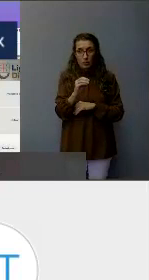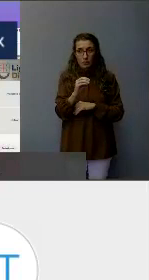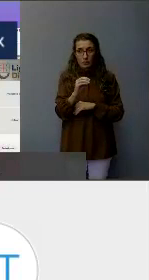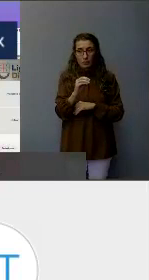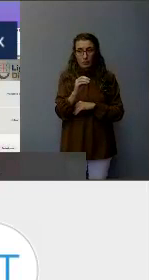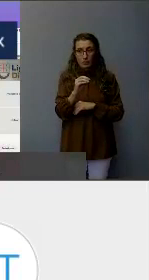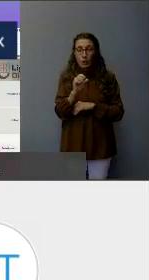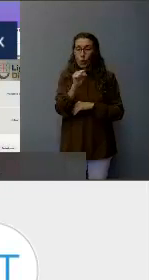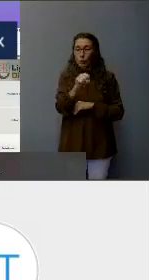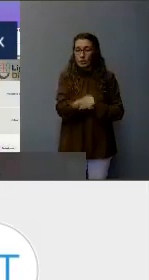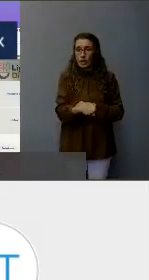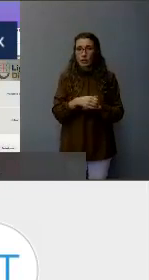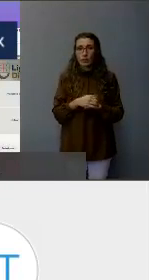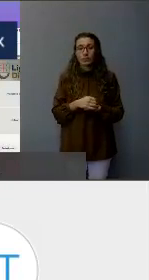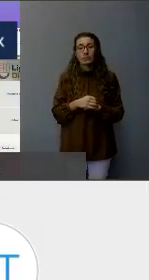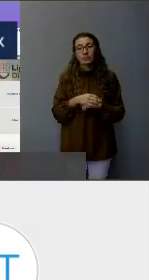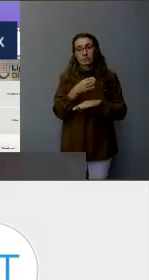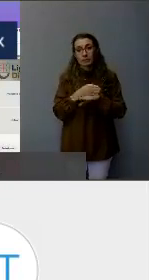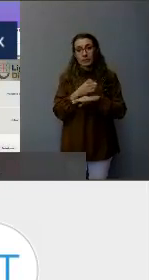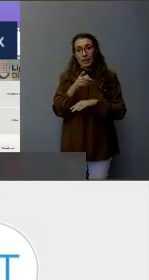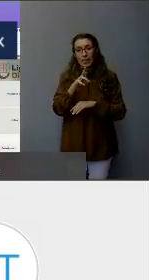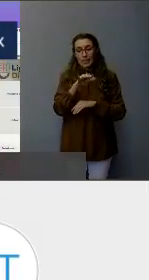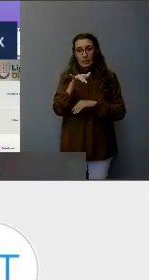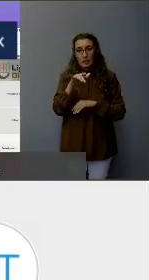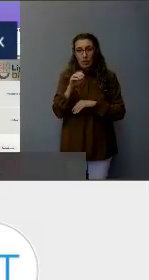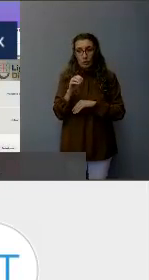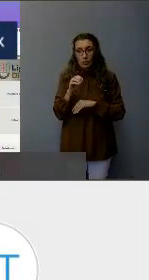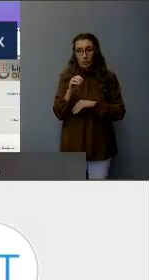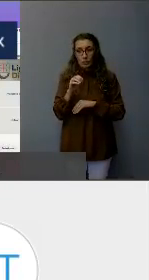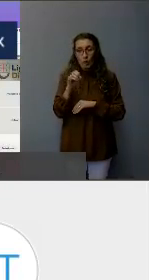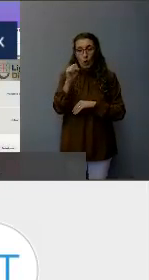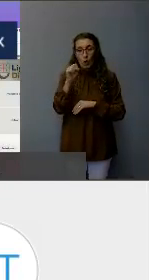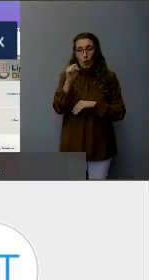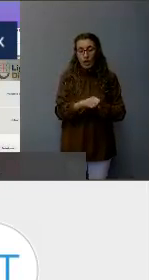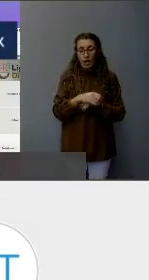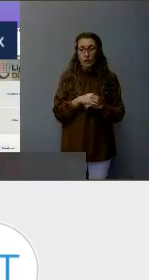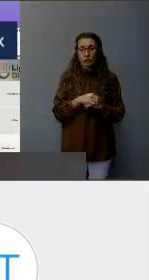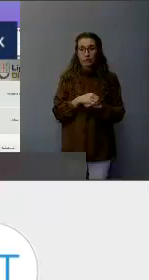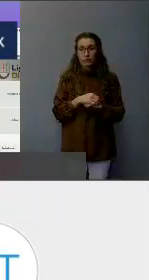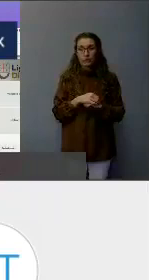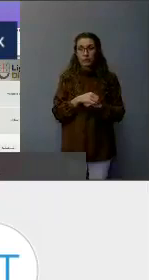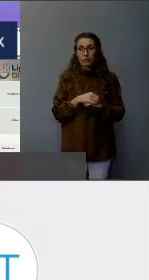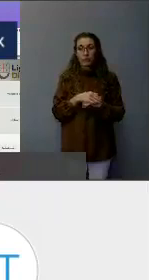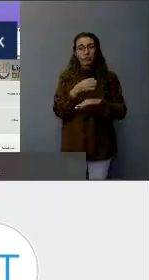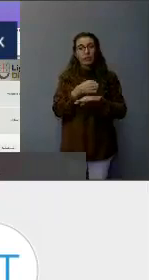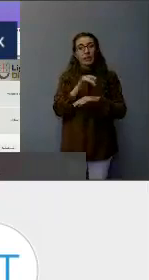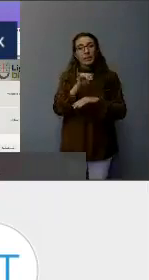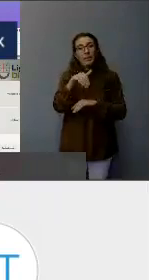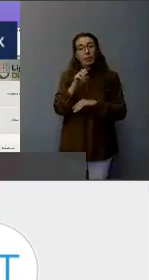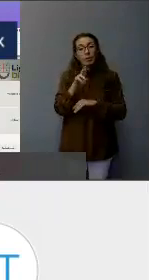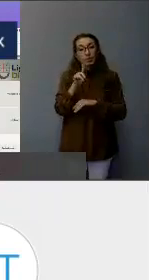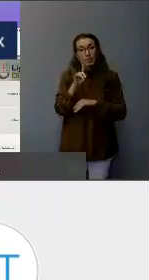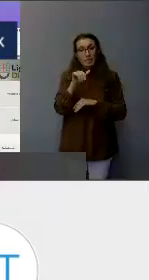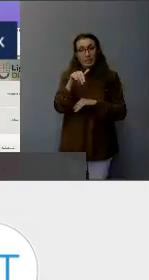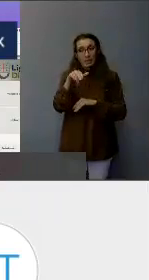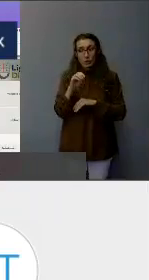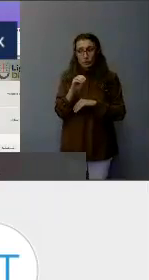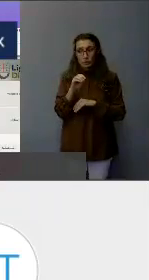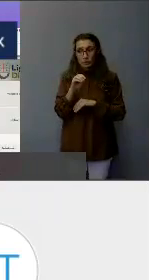contrario consigliere grillo contrario consiglieri immordino